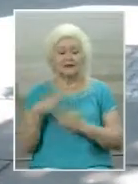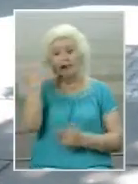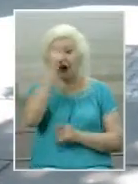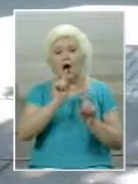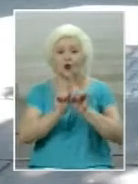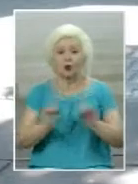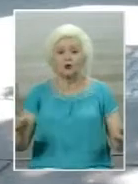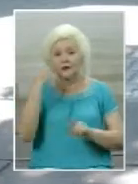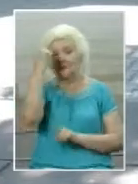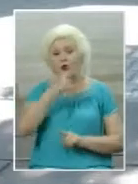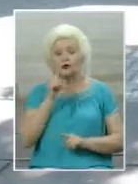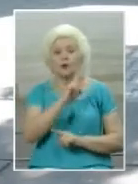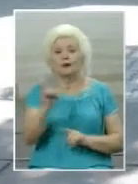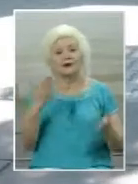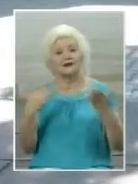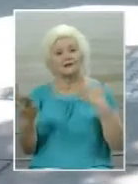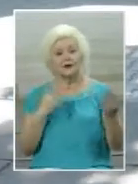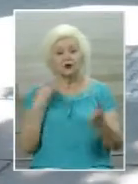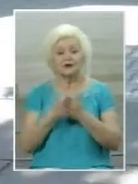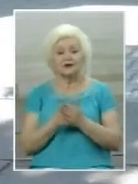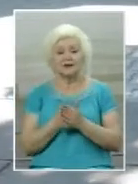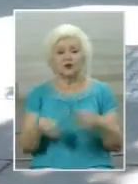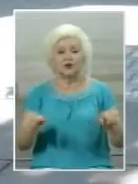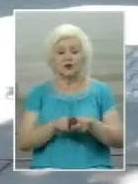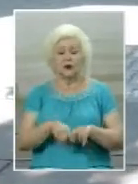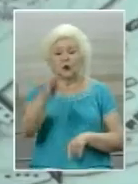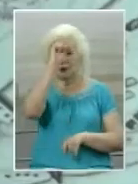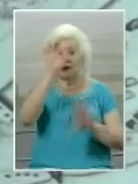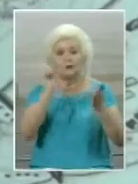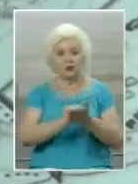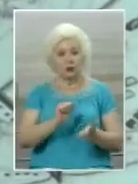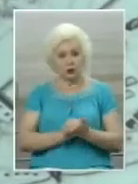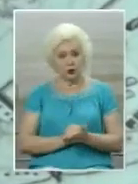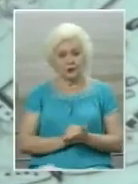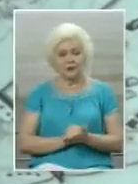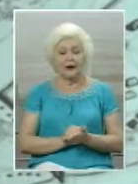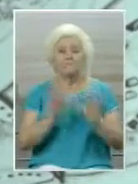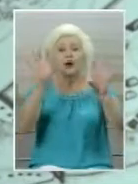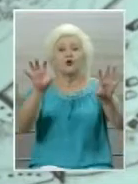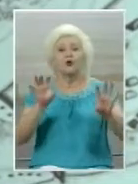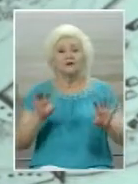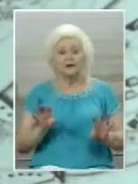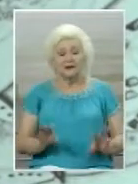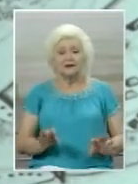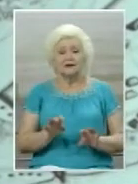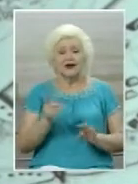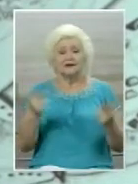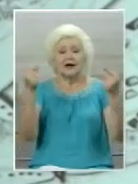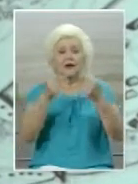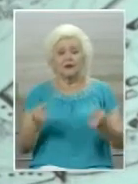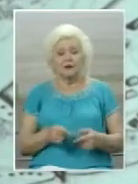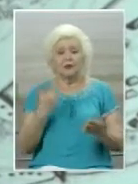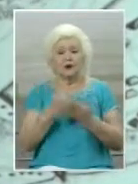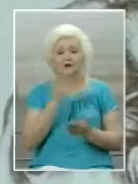особлива, особиста якась відношення до такого державного документу. Конституція, відповідно, от,